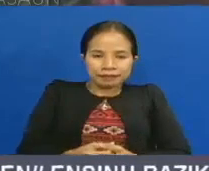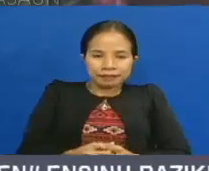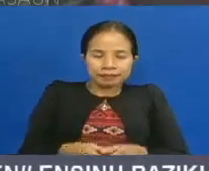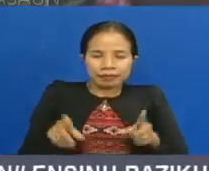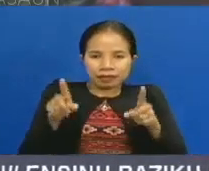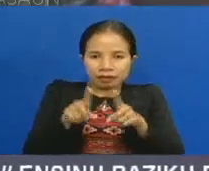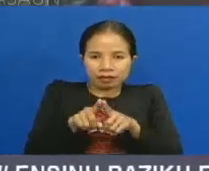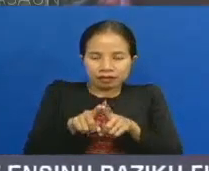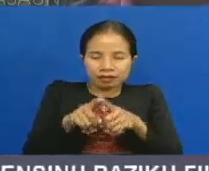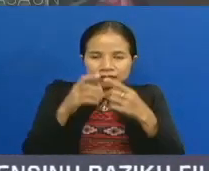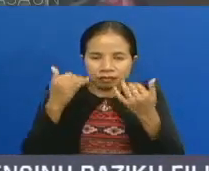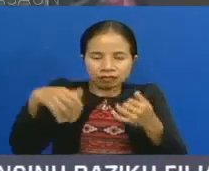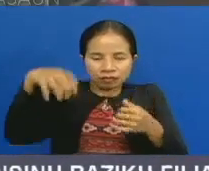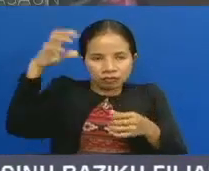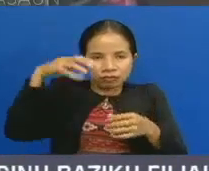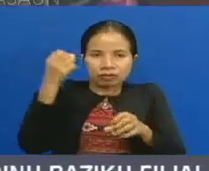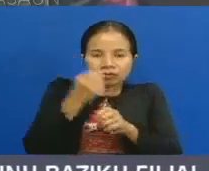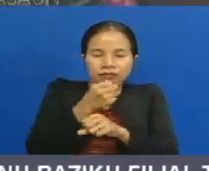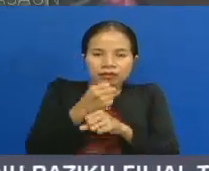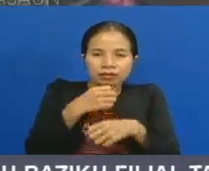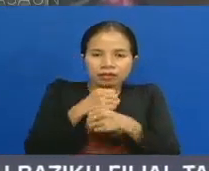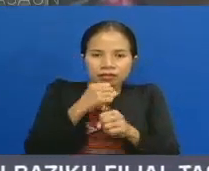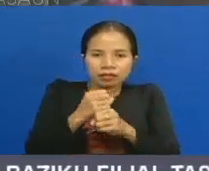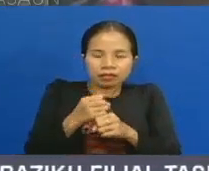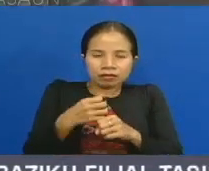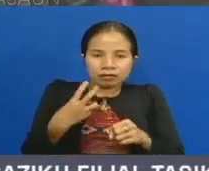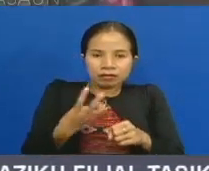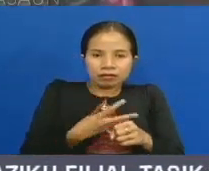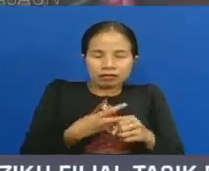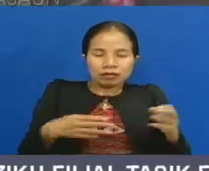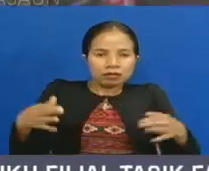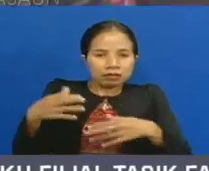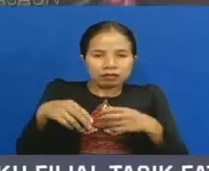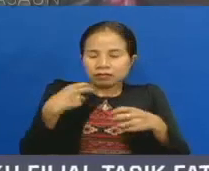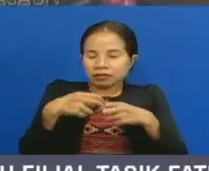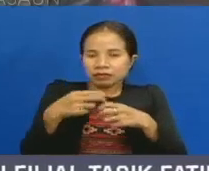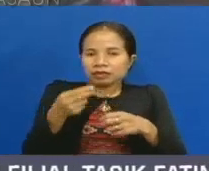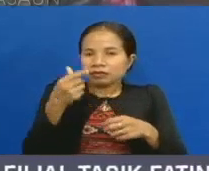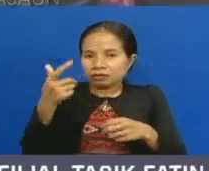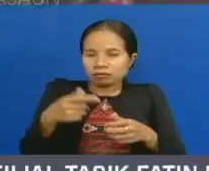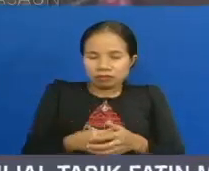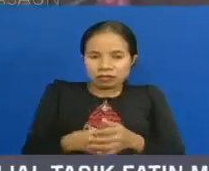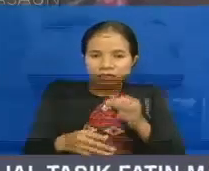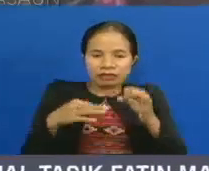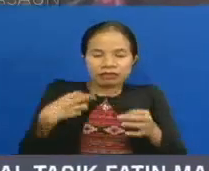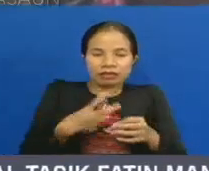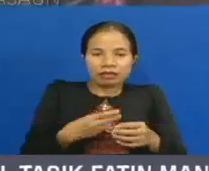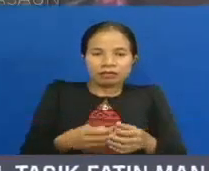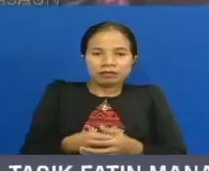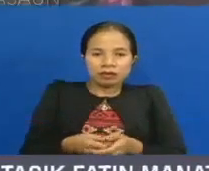Anesang agora udan makas alat berat siramo satu mobilizane susah rituan. Jadi ami husu